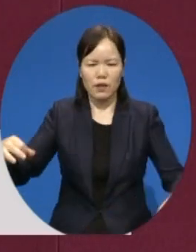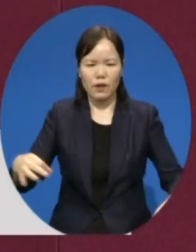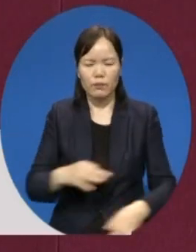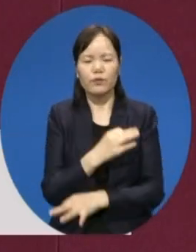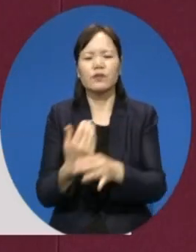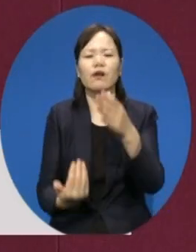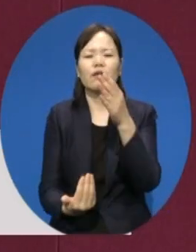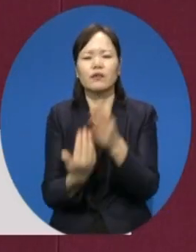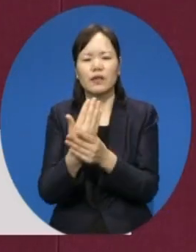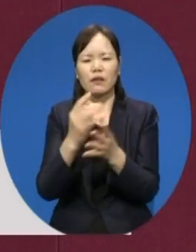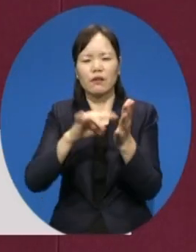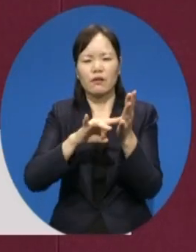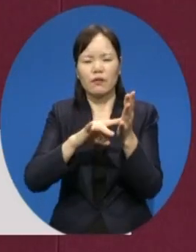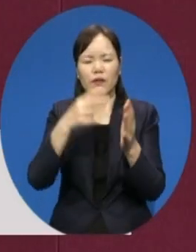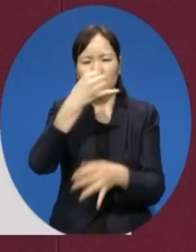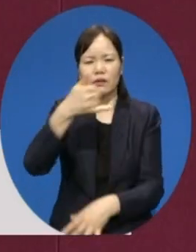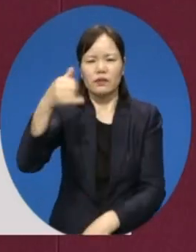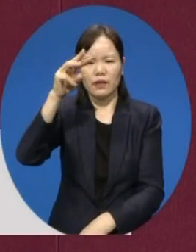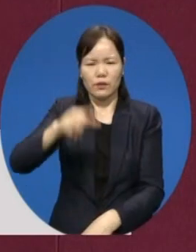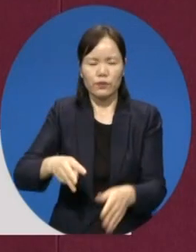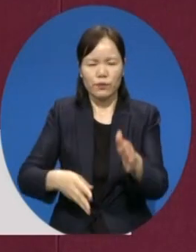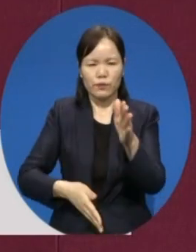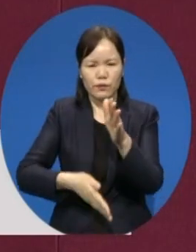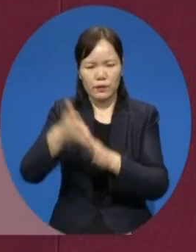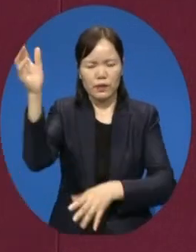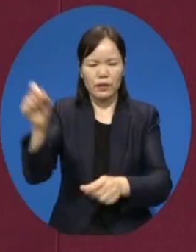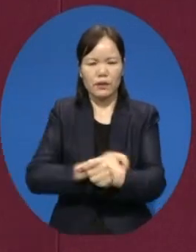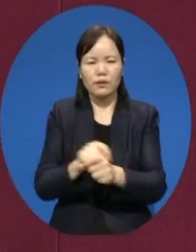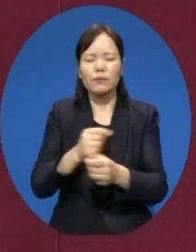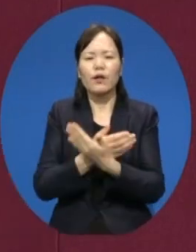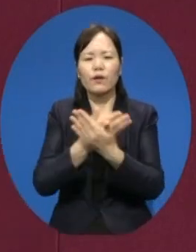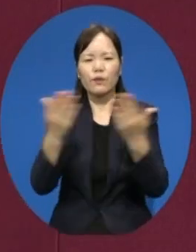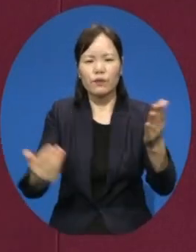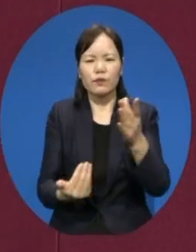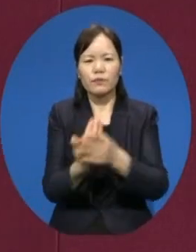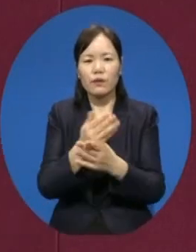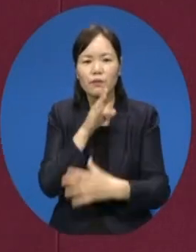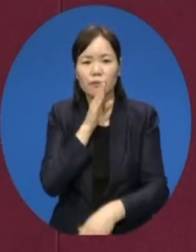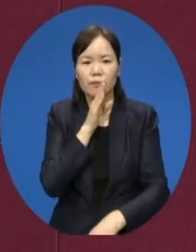사건 세종시 특공 사건 아닙니까?